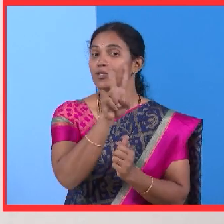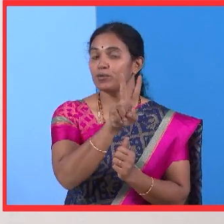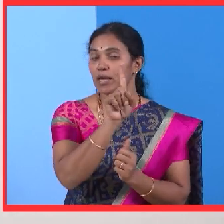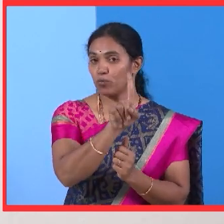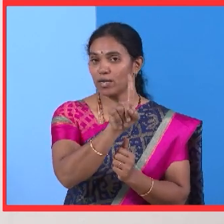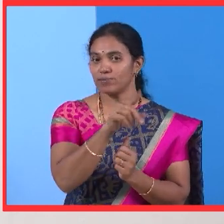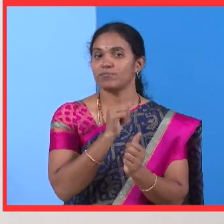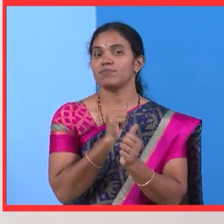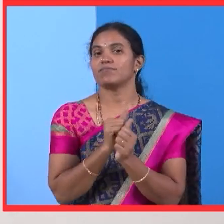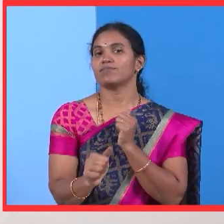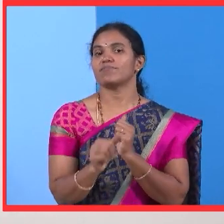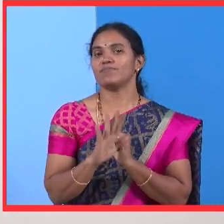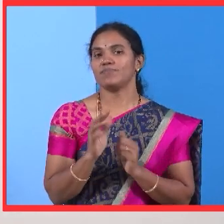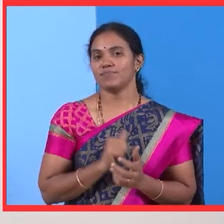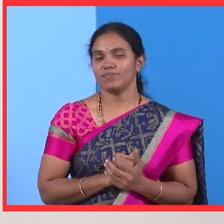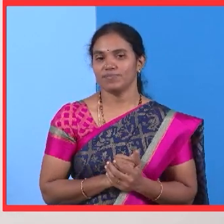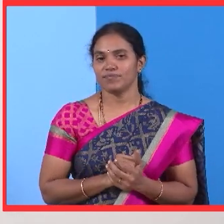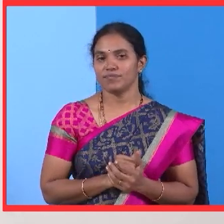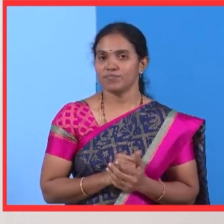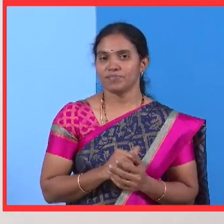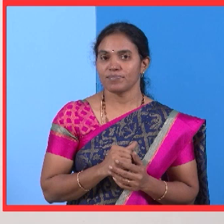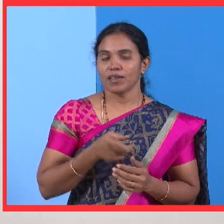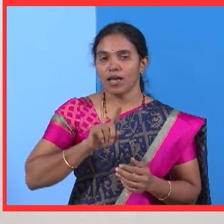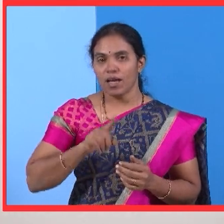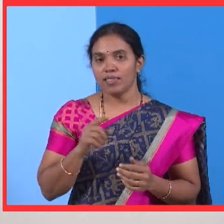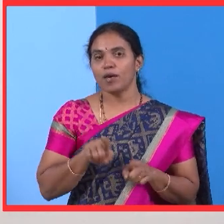மைனஸ் ஏ ஒன் கமா. அடுத்தது